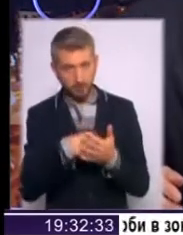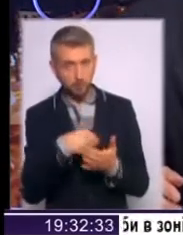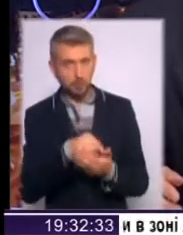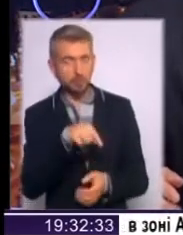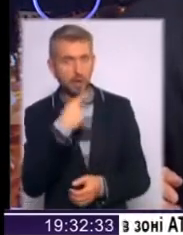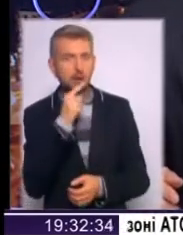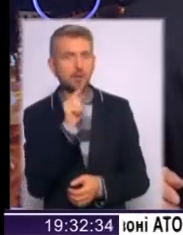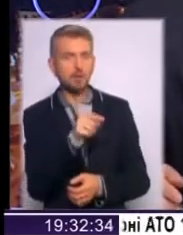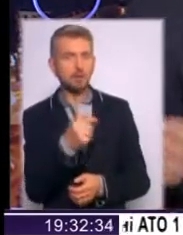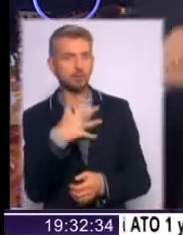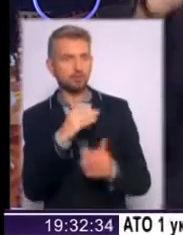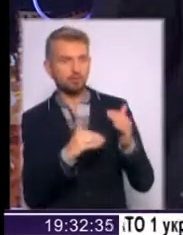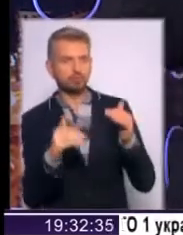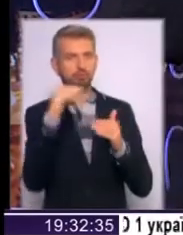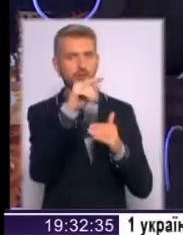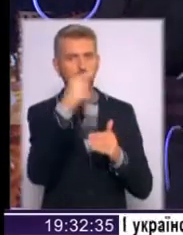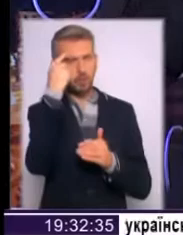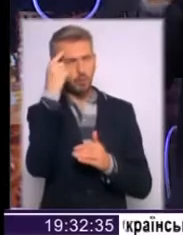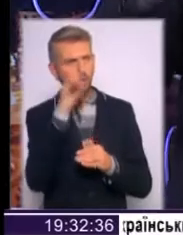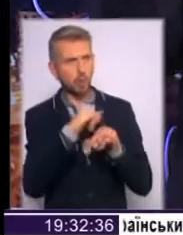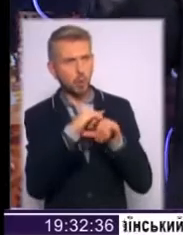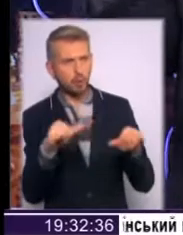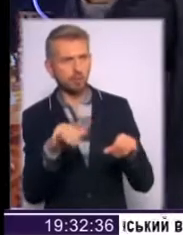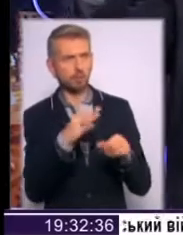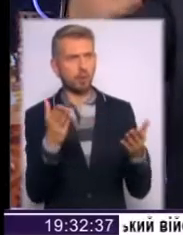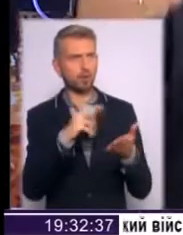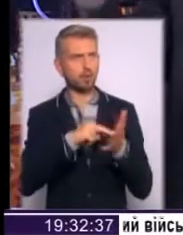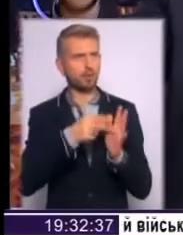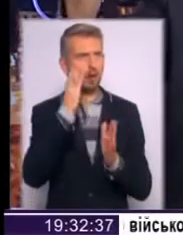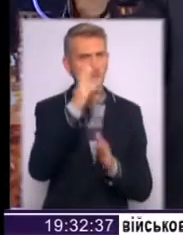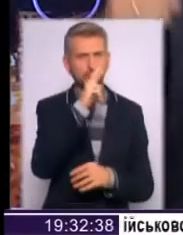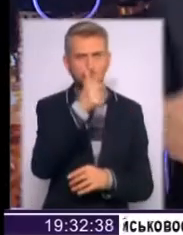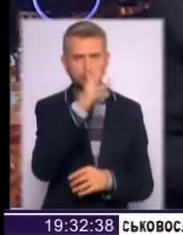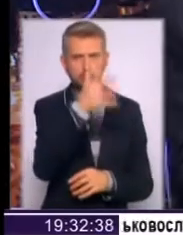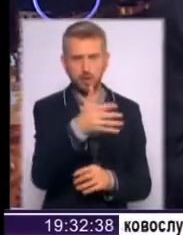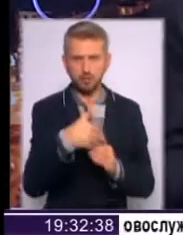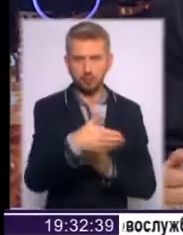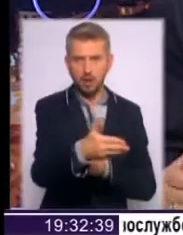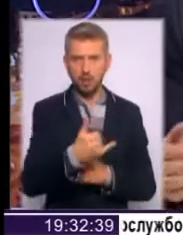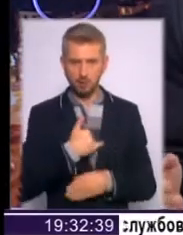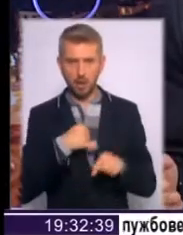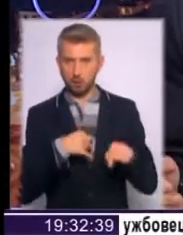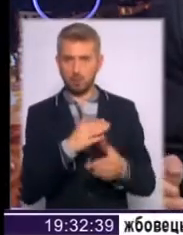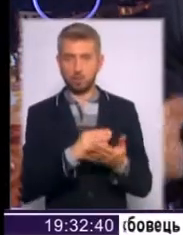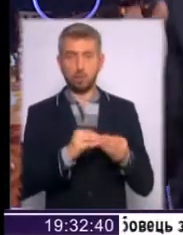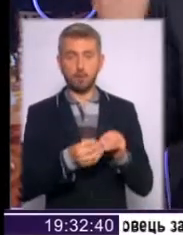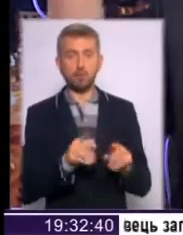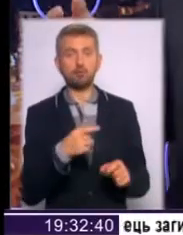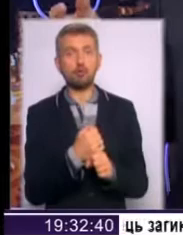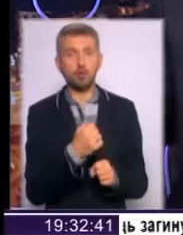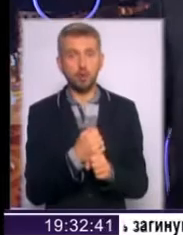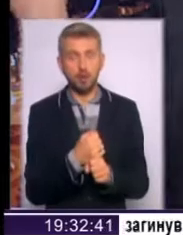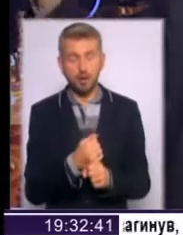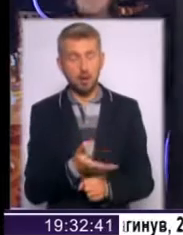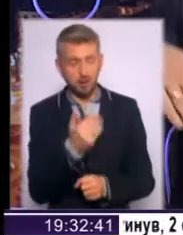більші... щаблі вищому. Вони думають про розвиток, про якусь стратегію, 3-річну, 5-річну. А в нас тут є проблема. Що вони роблять? Та вони давайте з них